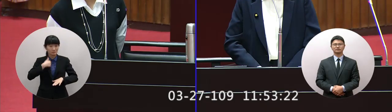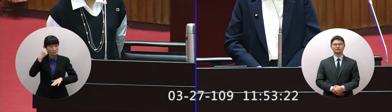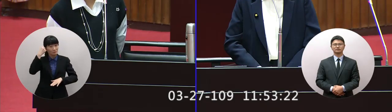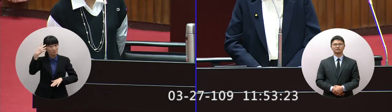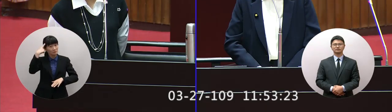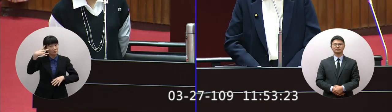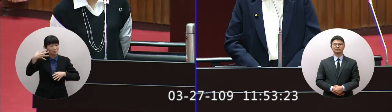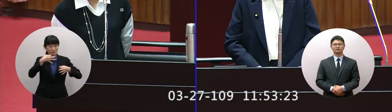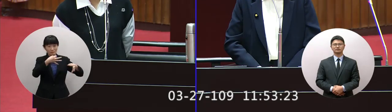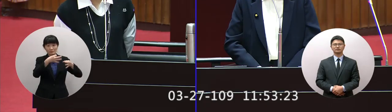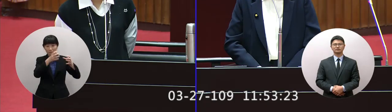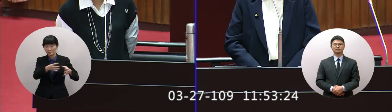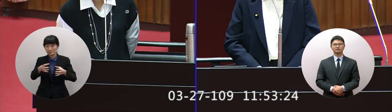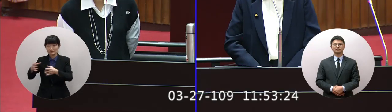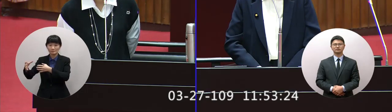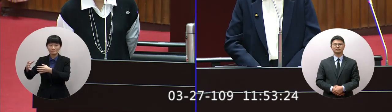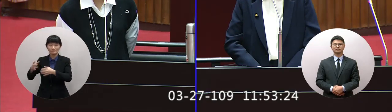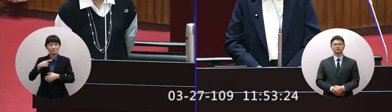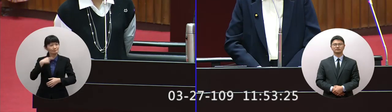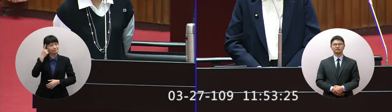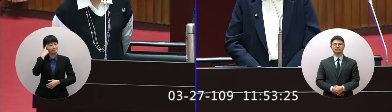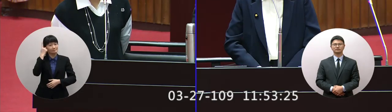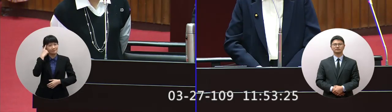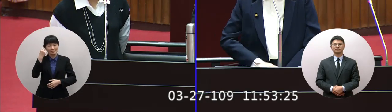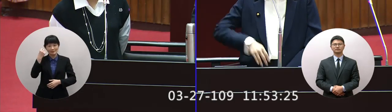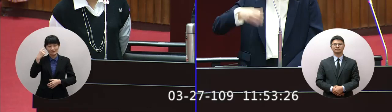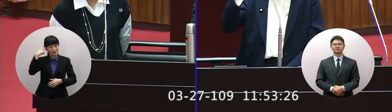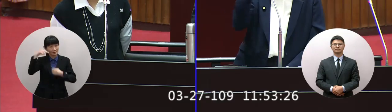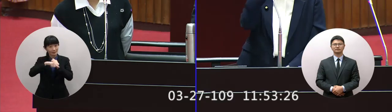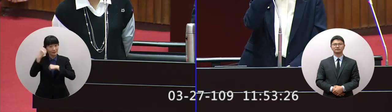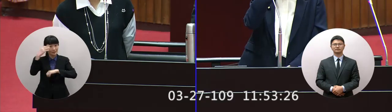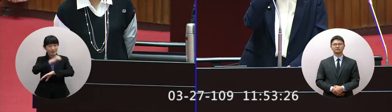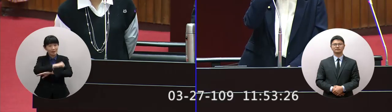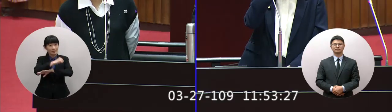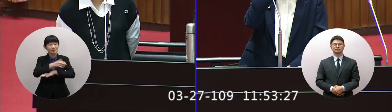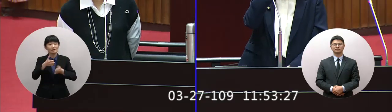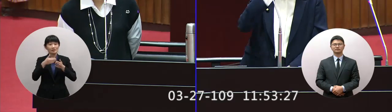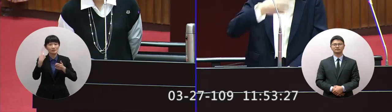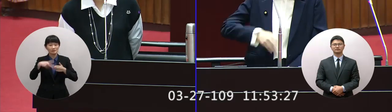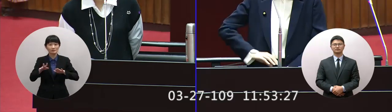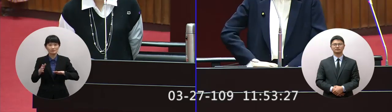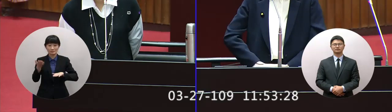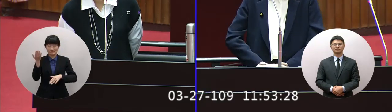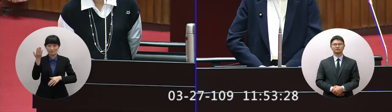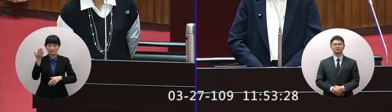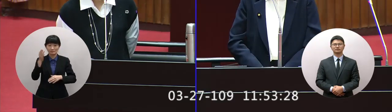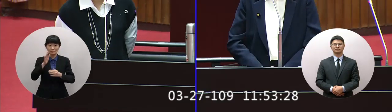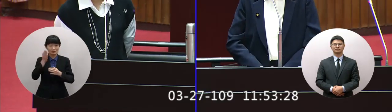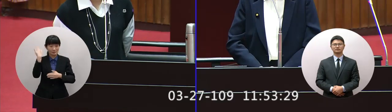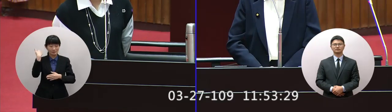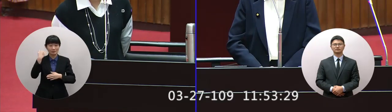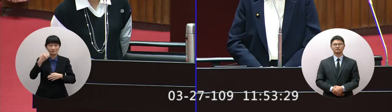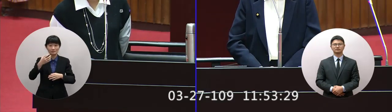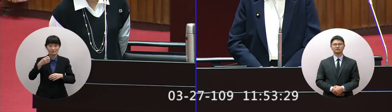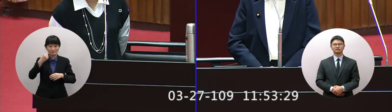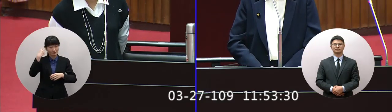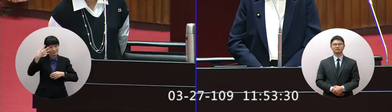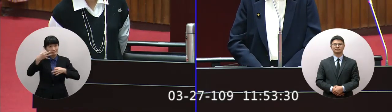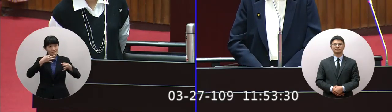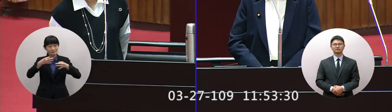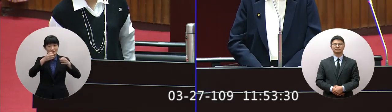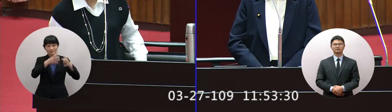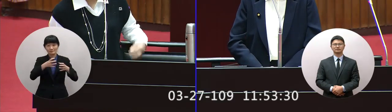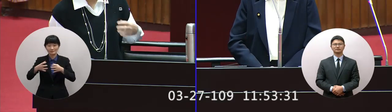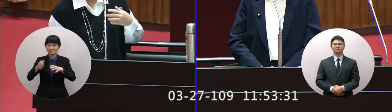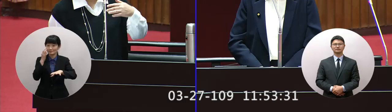出来说，能不能够有一个新柜版。那我们过去在优化台湾的新创投资方案里面的